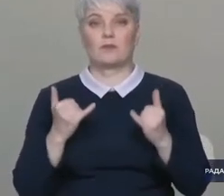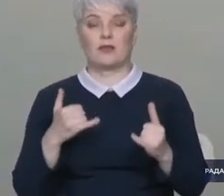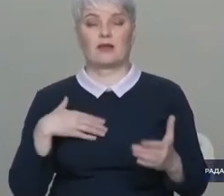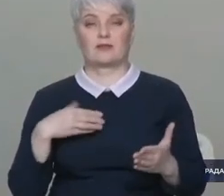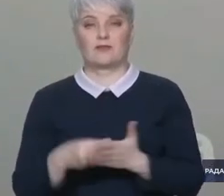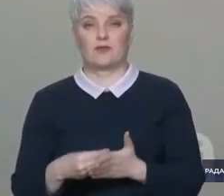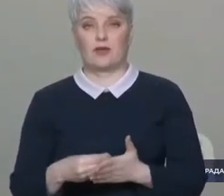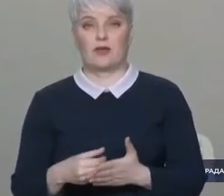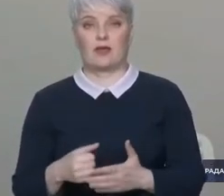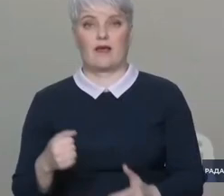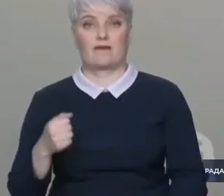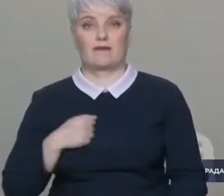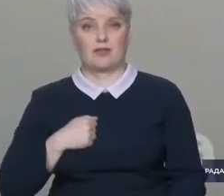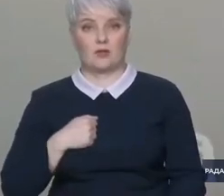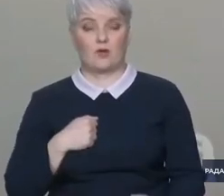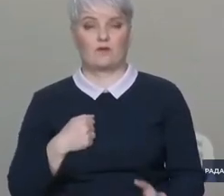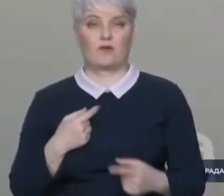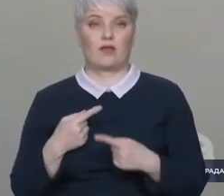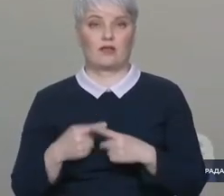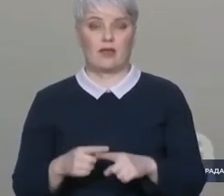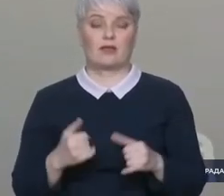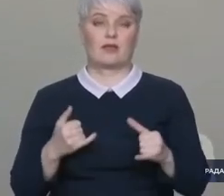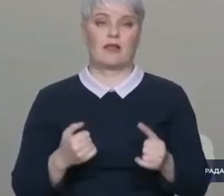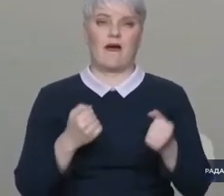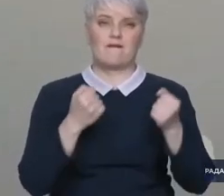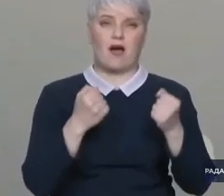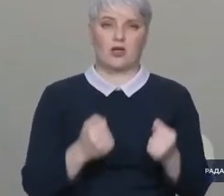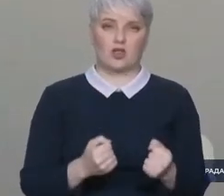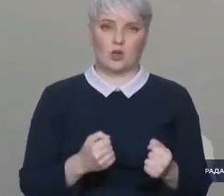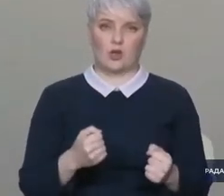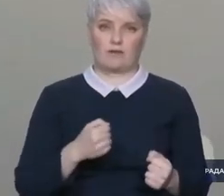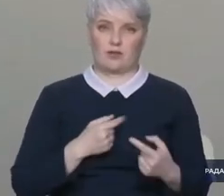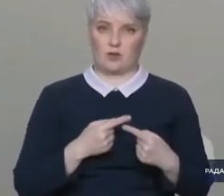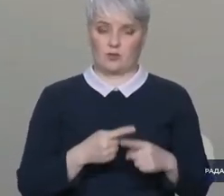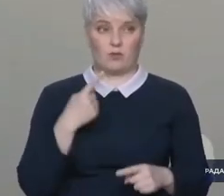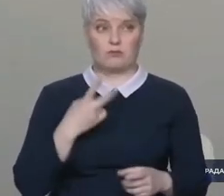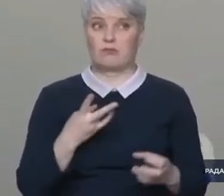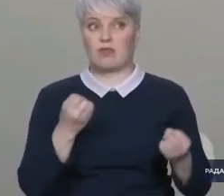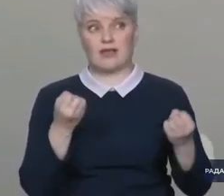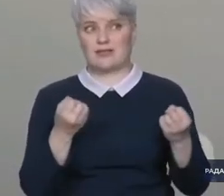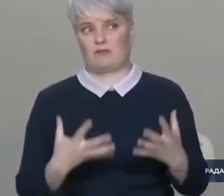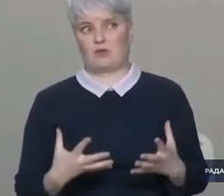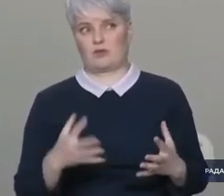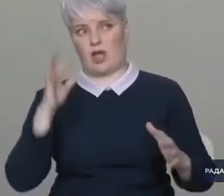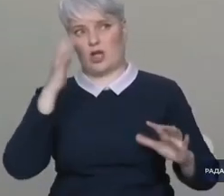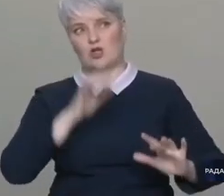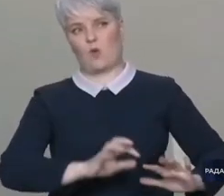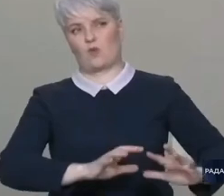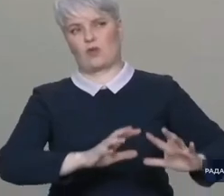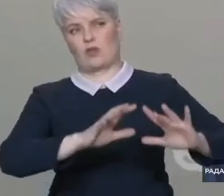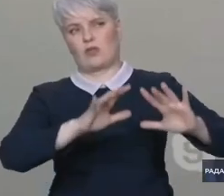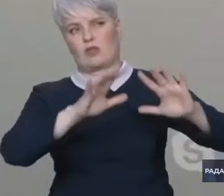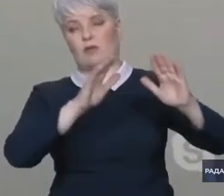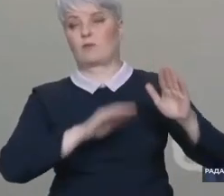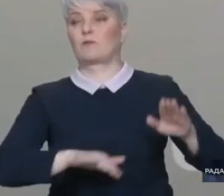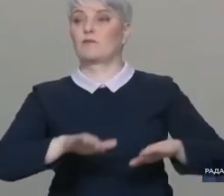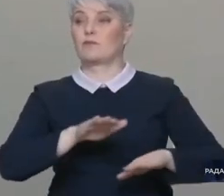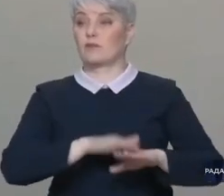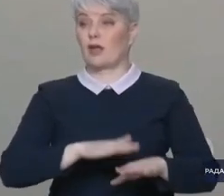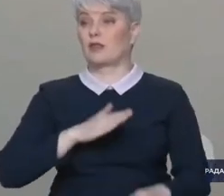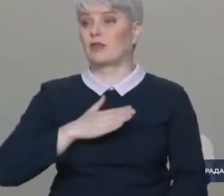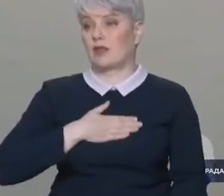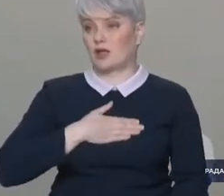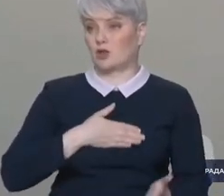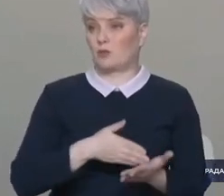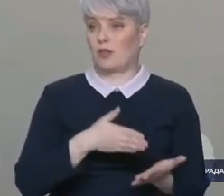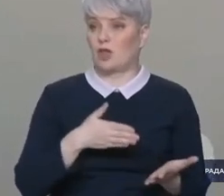для важкої військової техніки. Тож, я думаю, неспроста йде чорний дим над нашим мелітопольським аеродромом. Так само